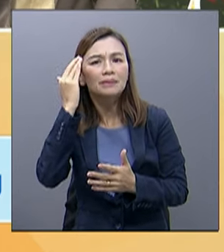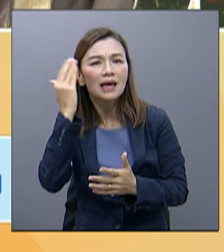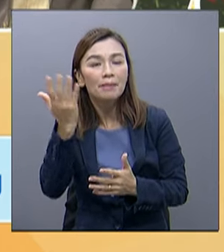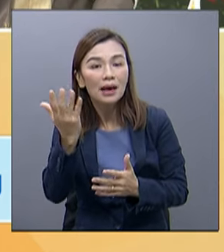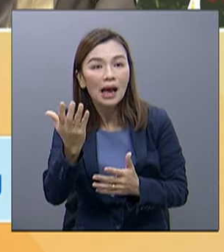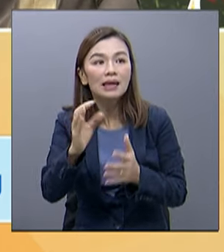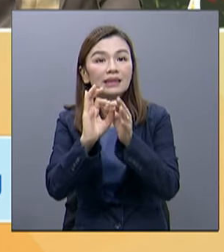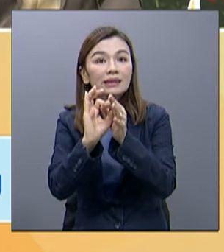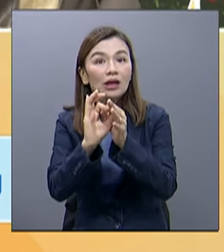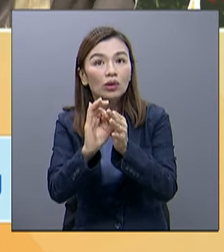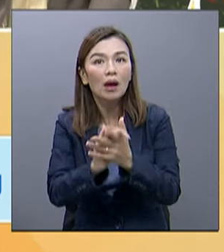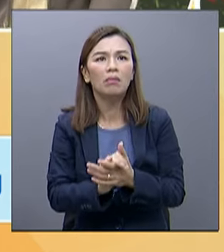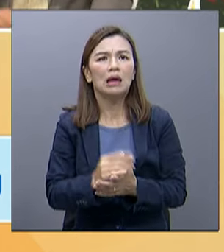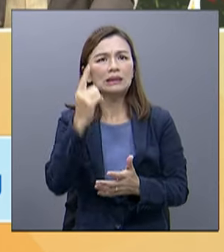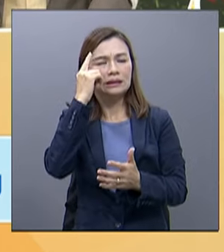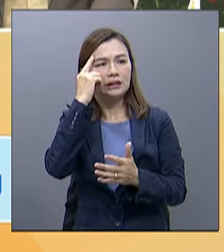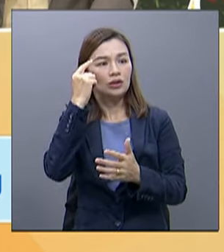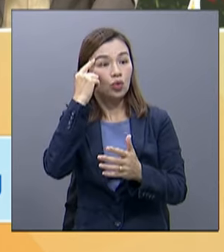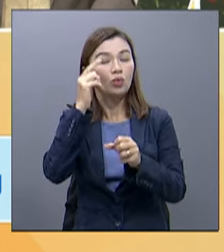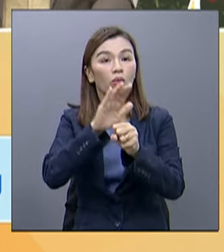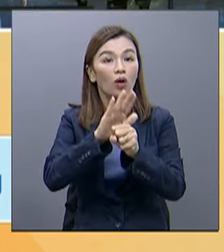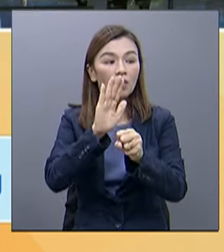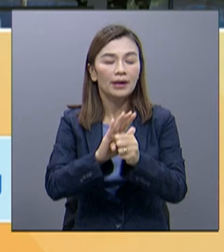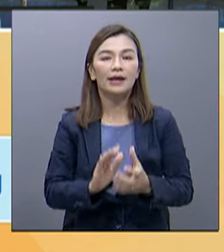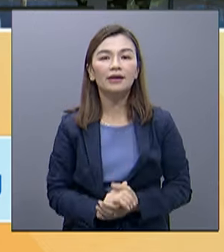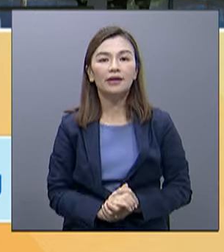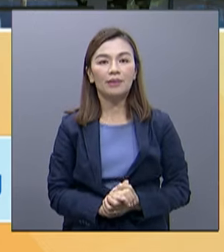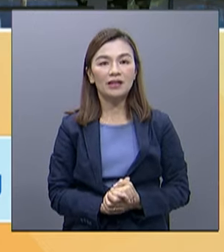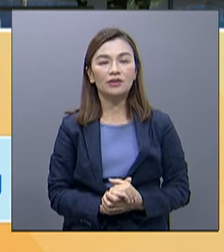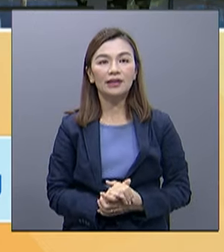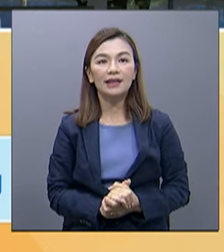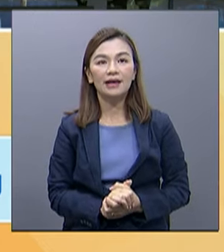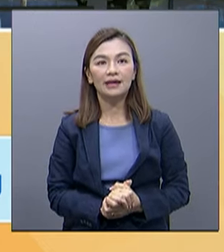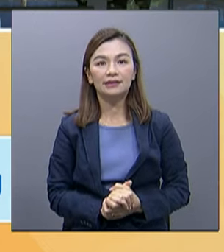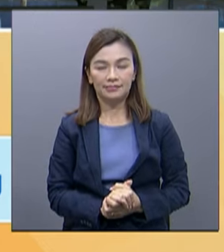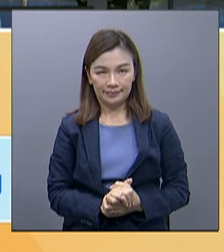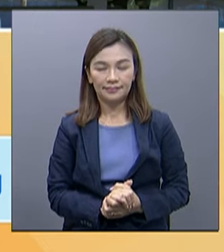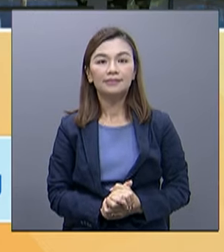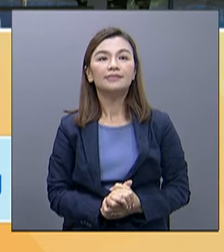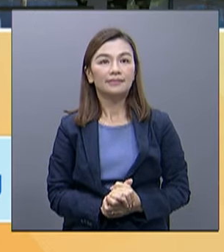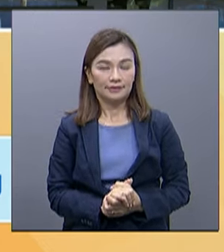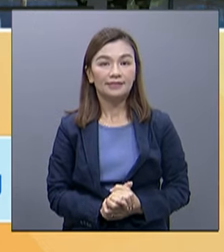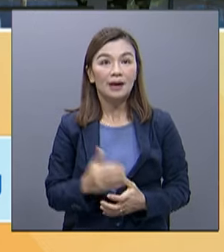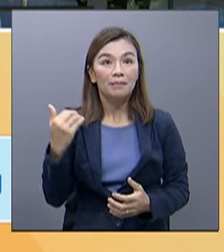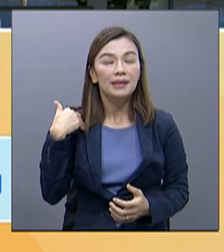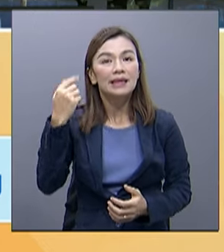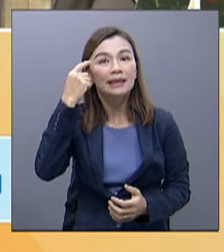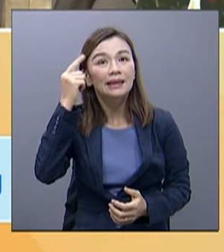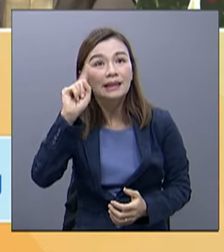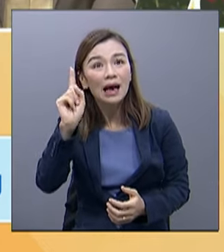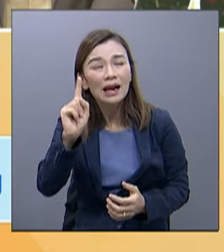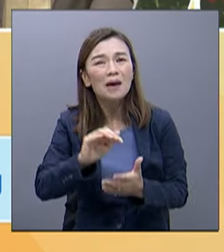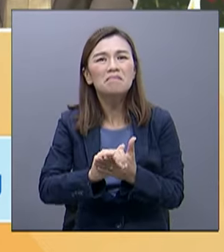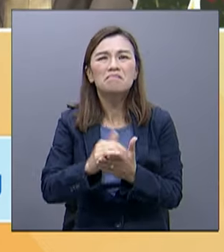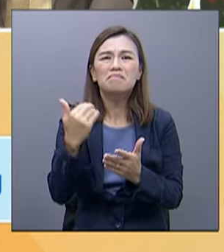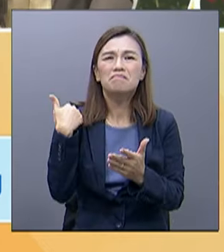หลักที่เรากินในแต่ละวันเอมันพอหรือเปล่าหรือเราจะต้องไปปรึกษาผู้เชี่ยวชาญนักโภชนาการให้เาวางแผนกันไปเลยตึบๆซึ่งก็